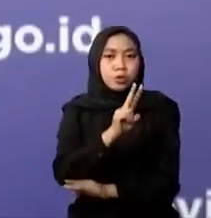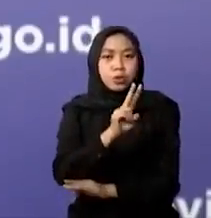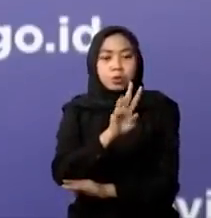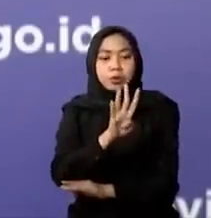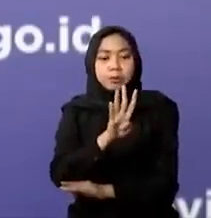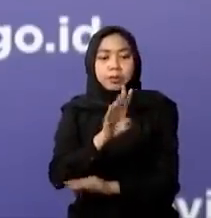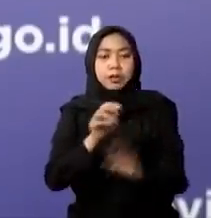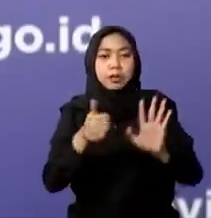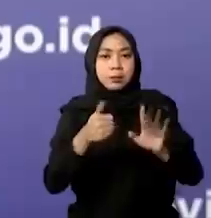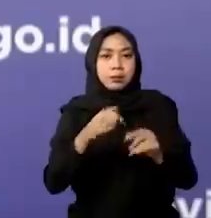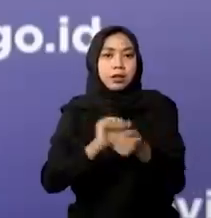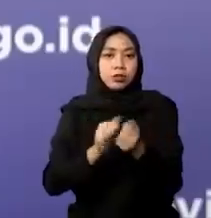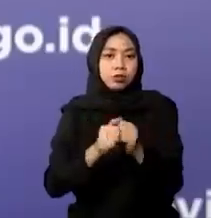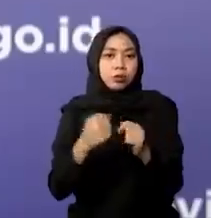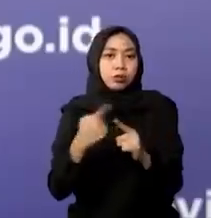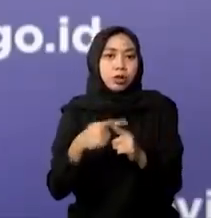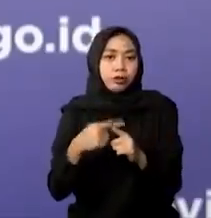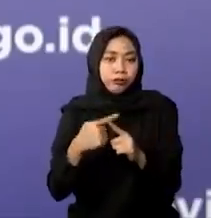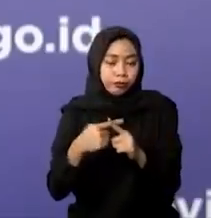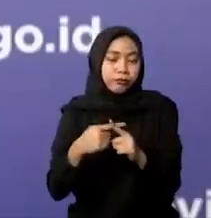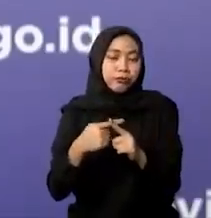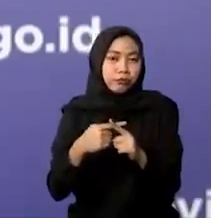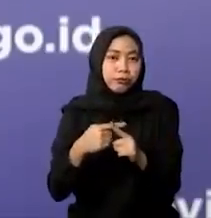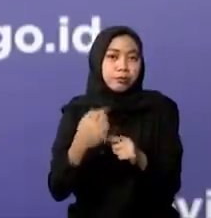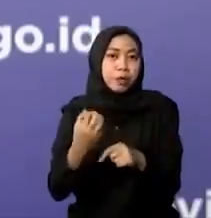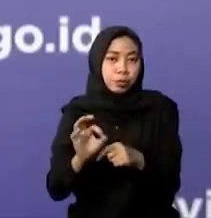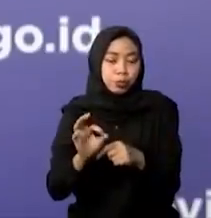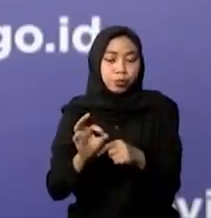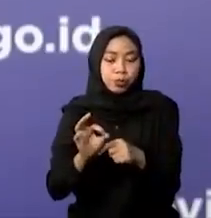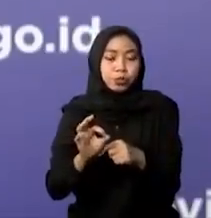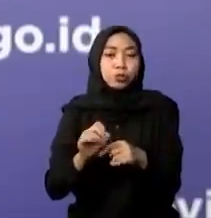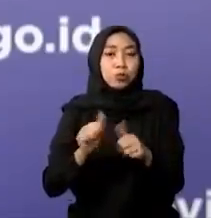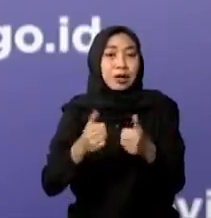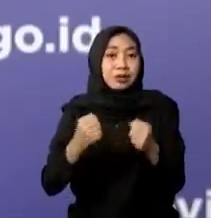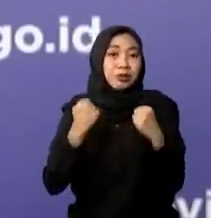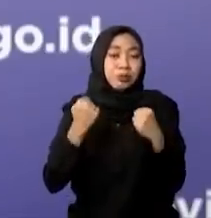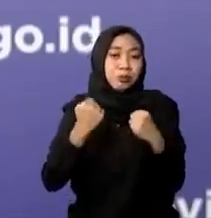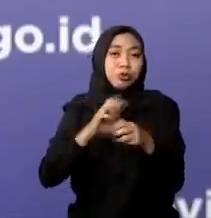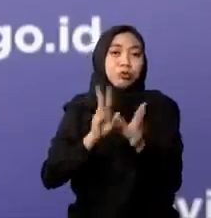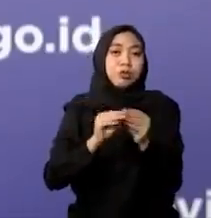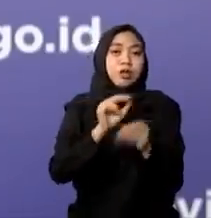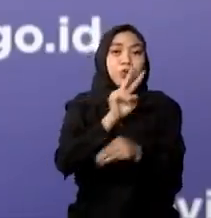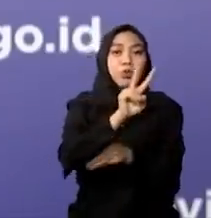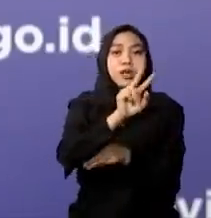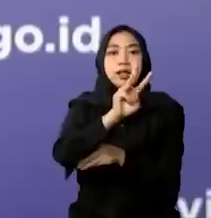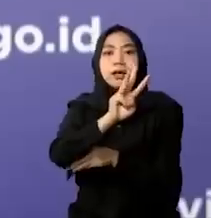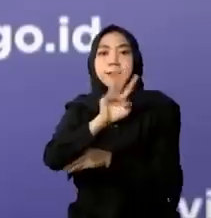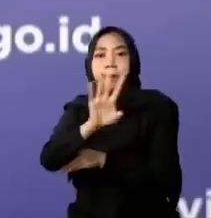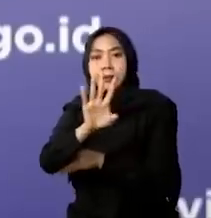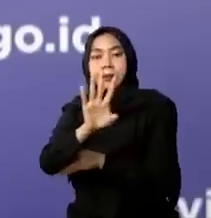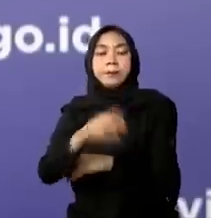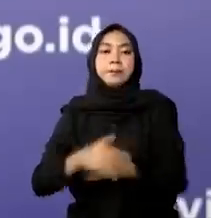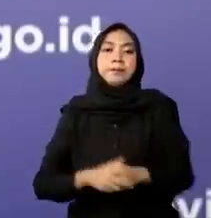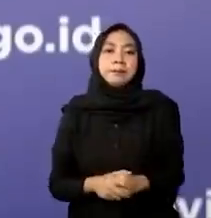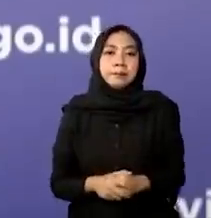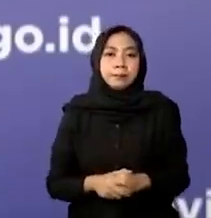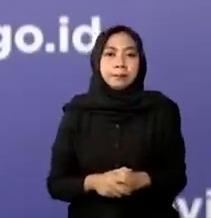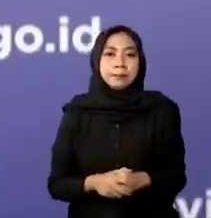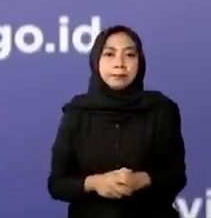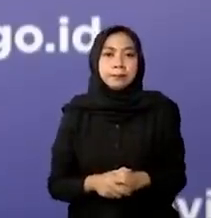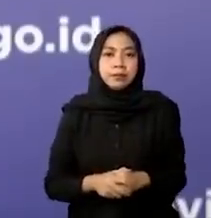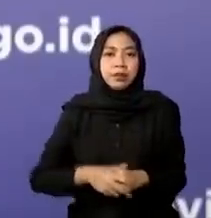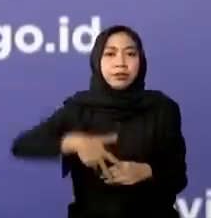246 orang Mbok kasus baru dan dilaporkan sembuh 234 orang